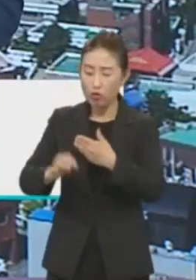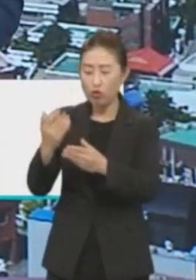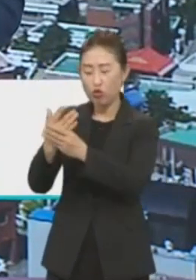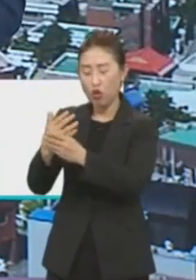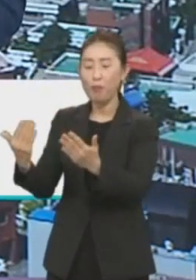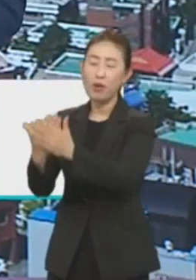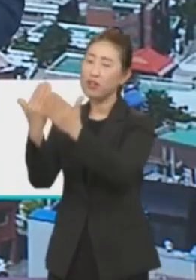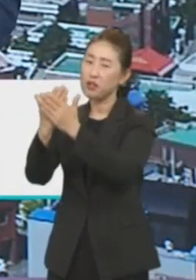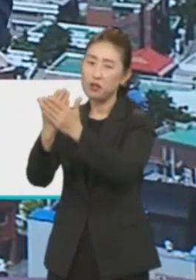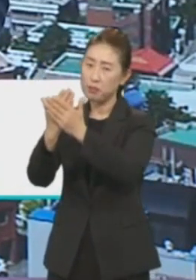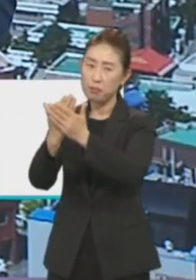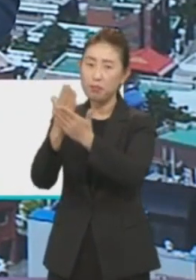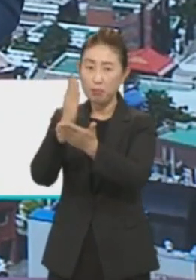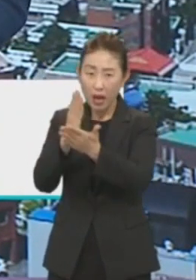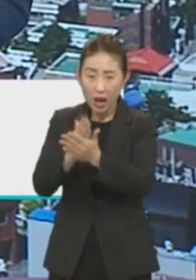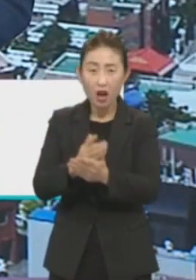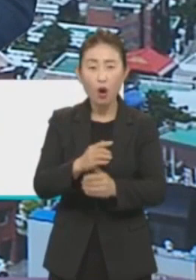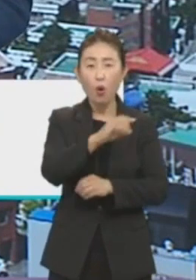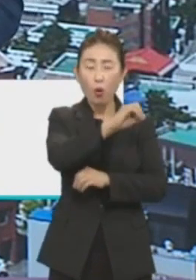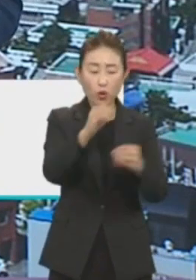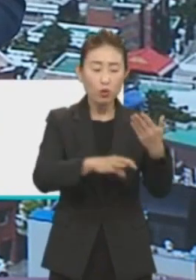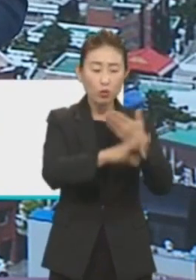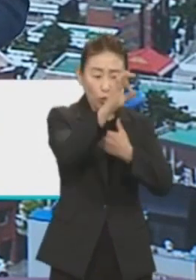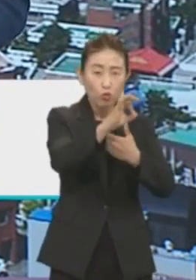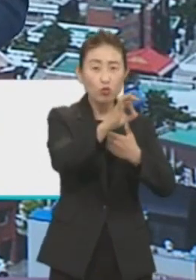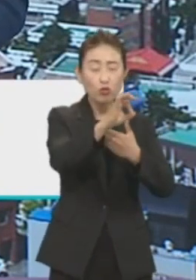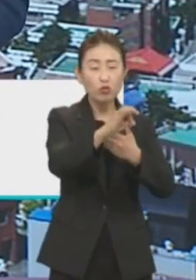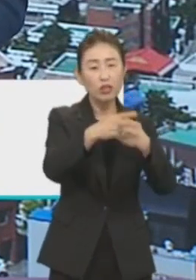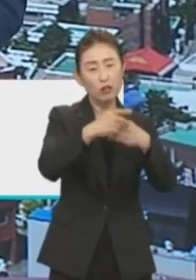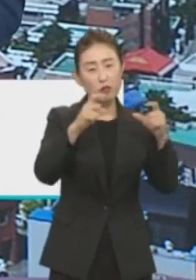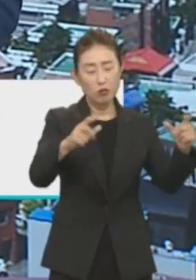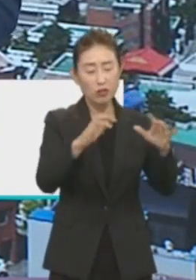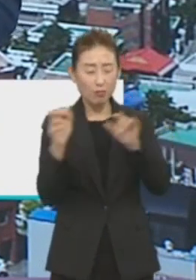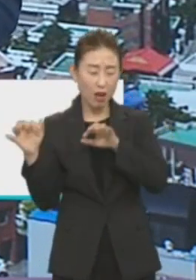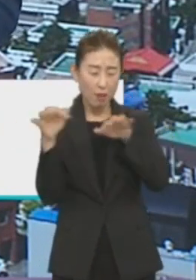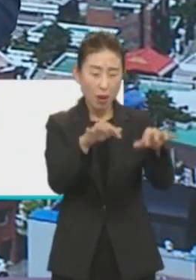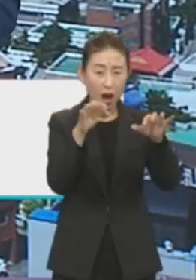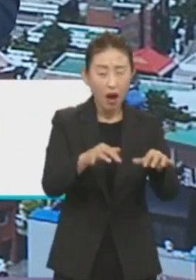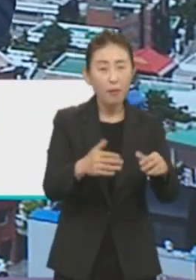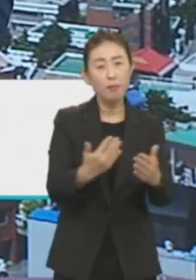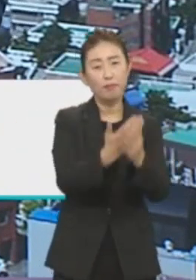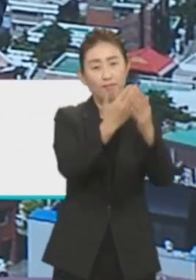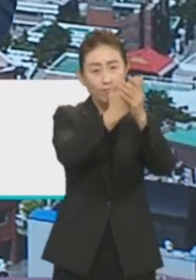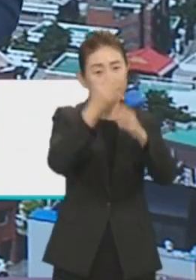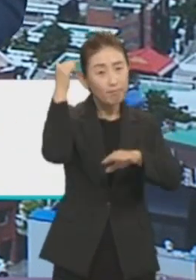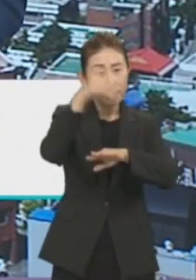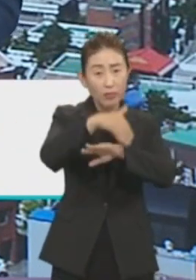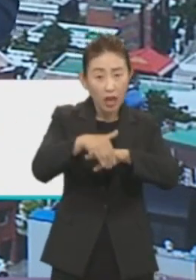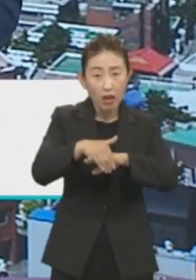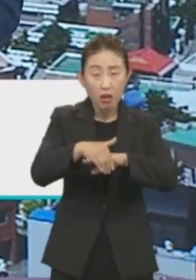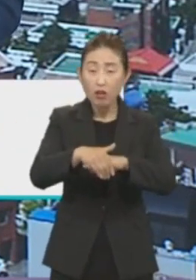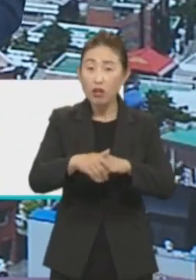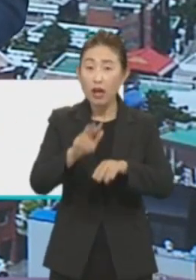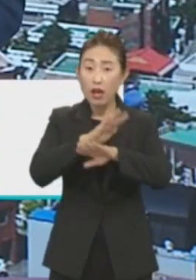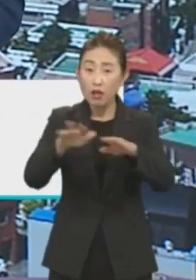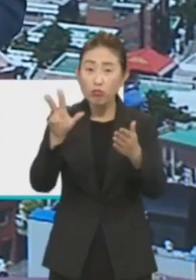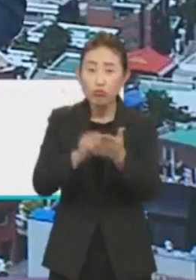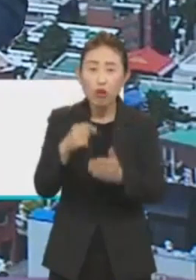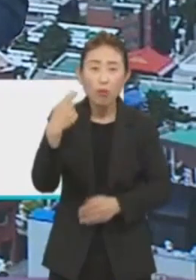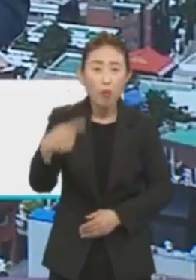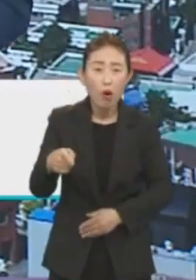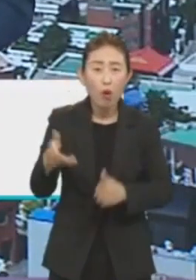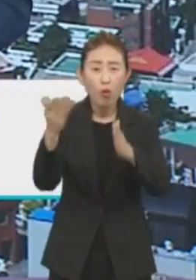축을 동부권으로 바꿔 지역 균형 발전과 더불어 대전의 랜드마크로 삼겠다는 계획인데 관건은 여전히